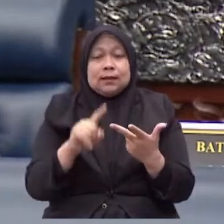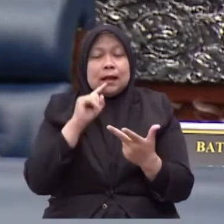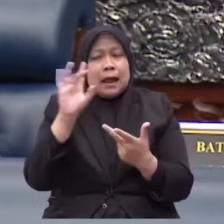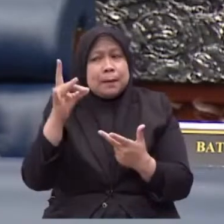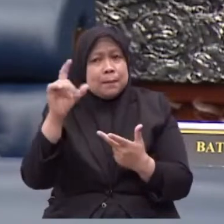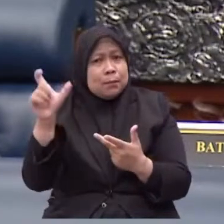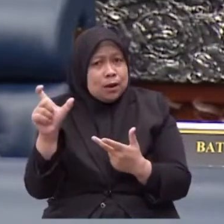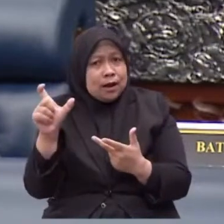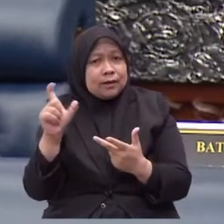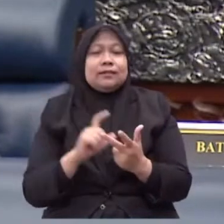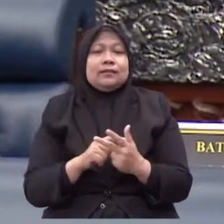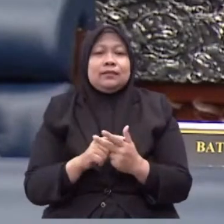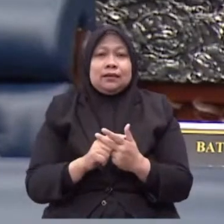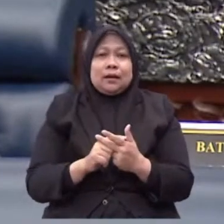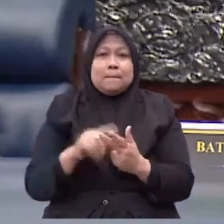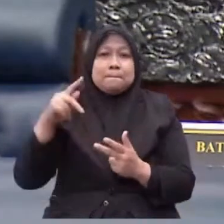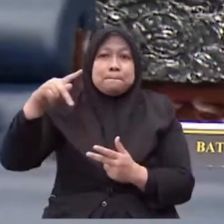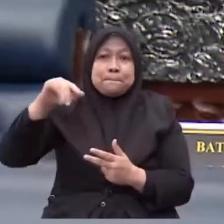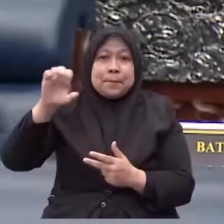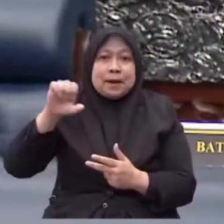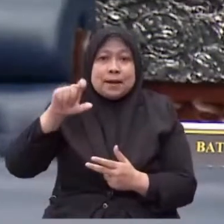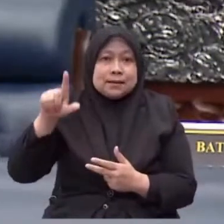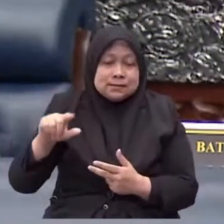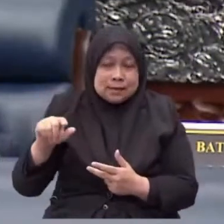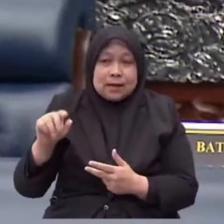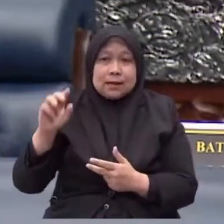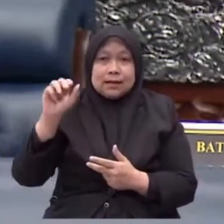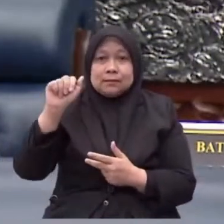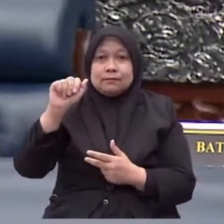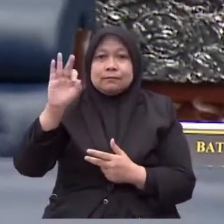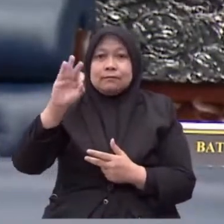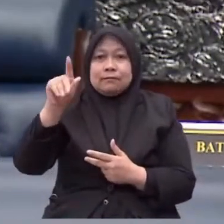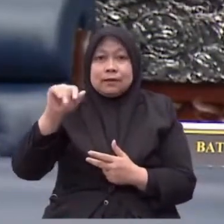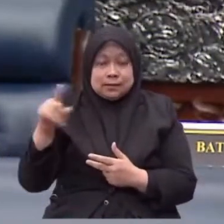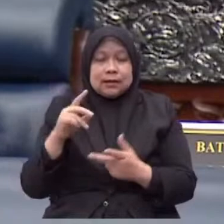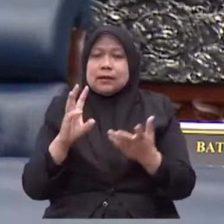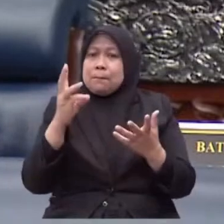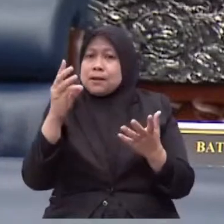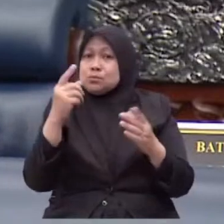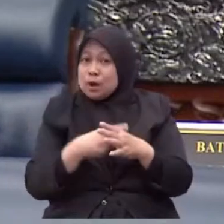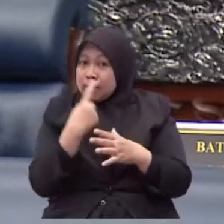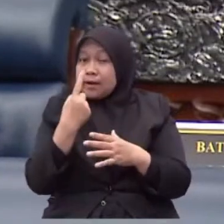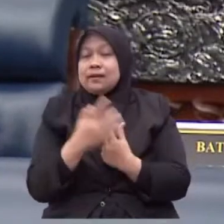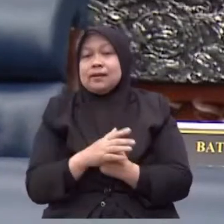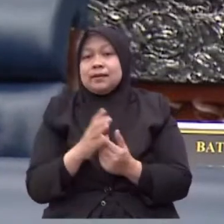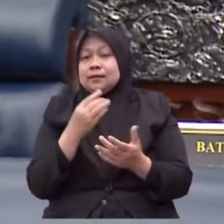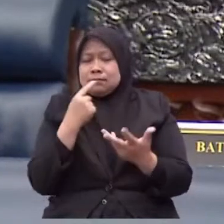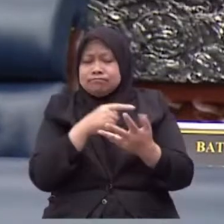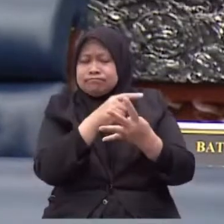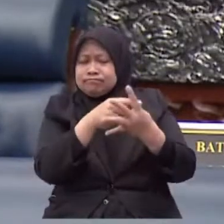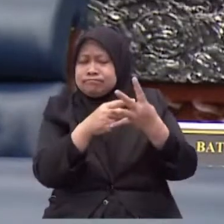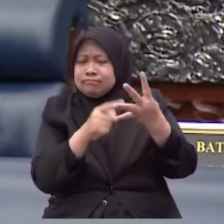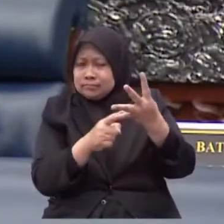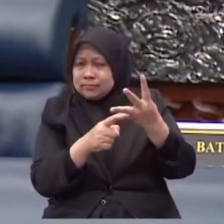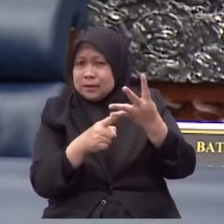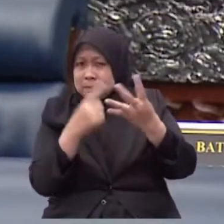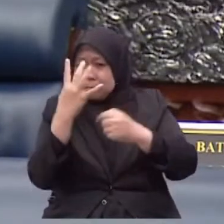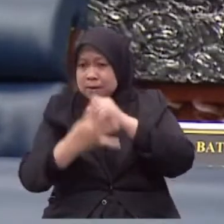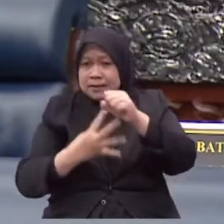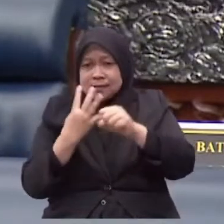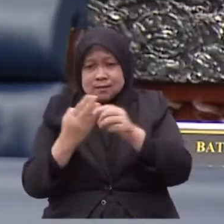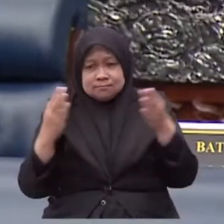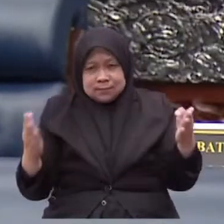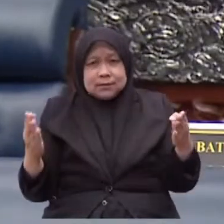bulan Teja Faizal azumu dengan izin 16 bulan dalam 4 tahun